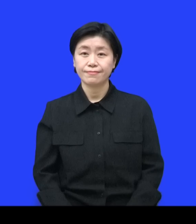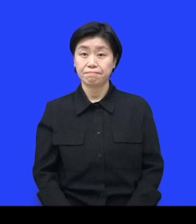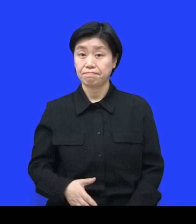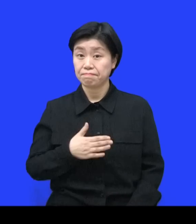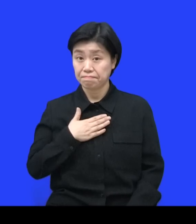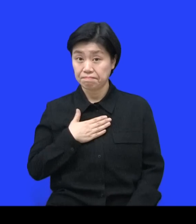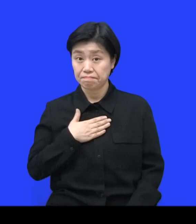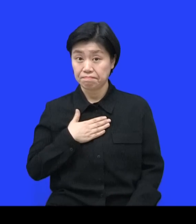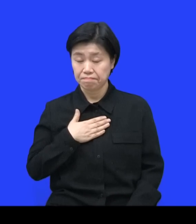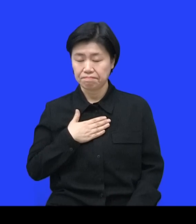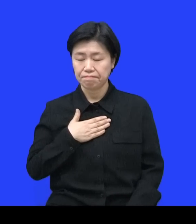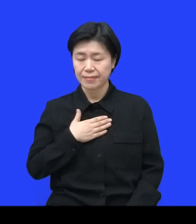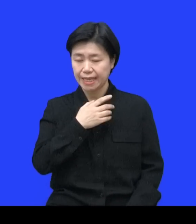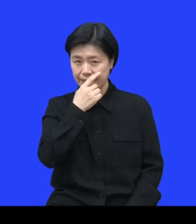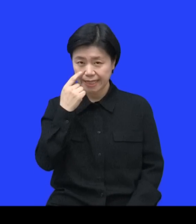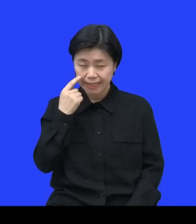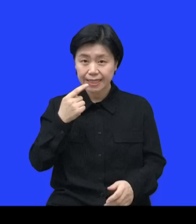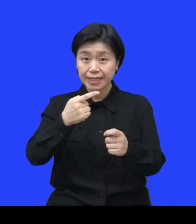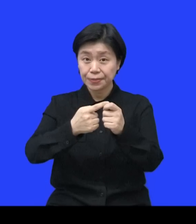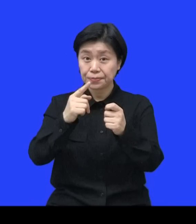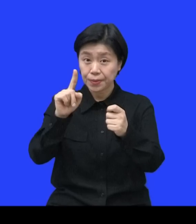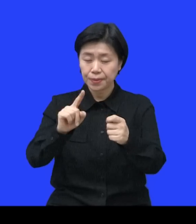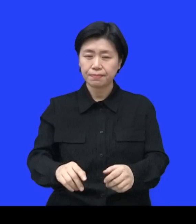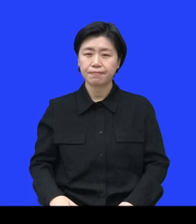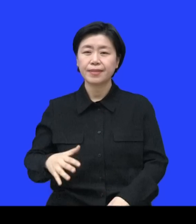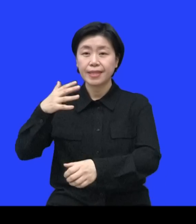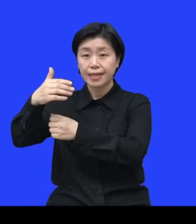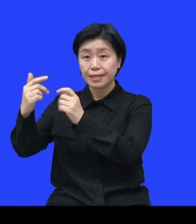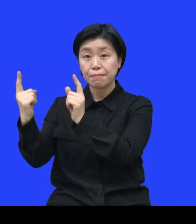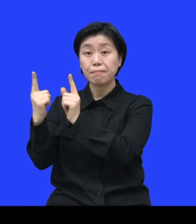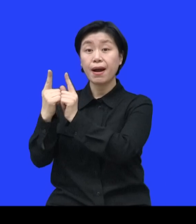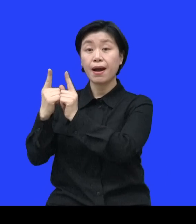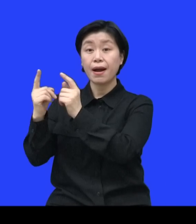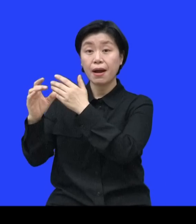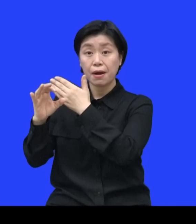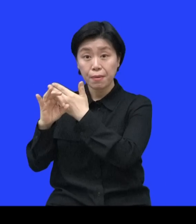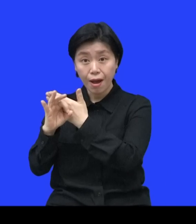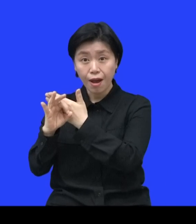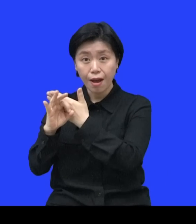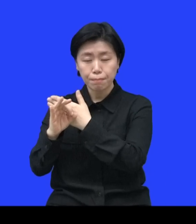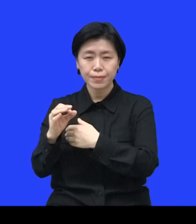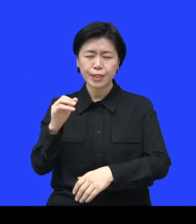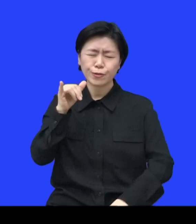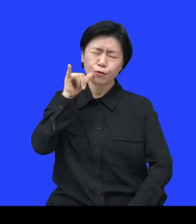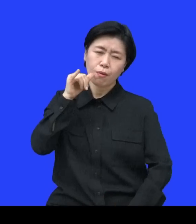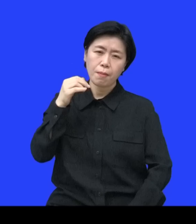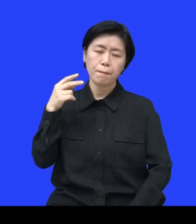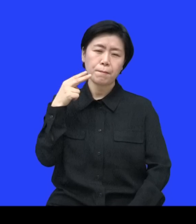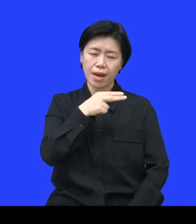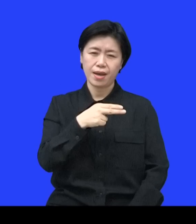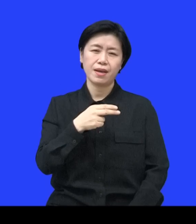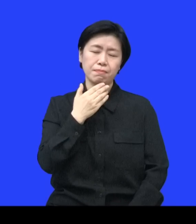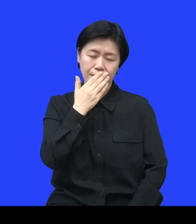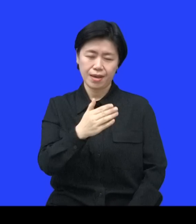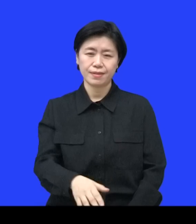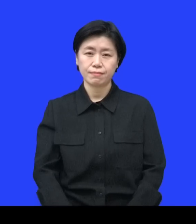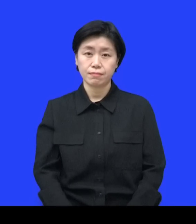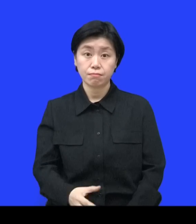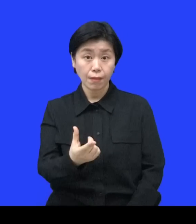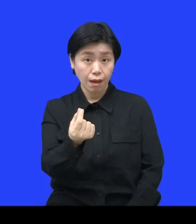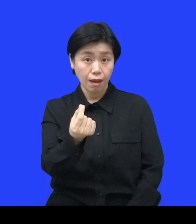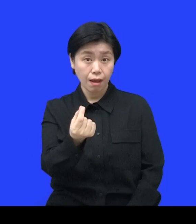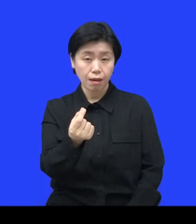제가 저의 간증 첫 번째는 하나님을 만나면 중독에서 벗어날 수 있다. 벗어날 수